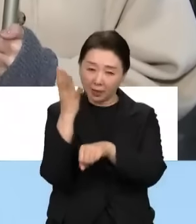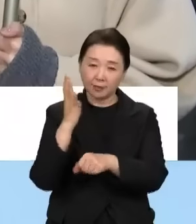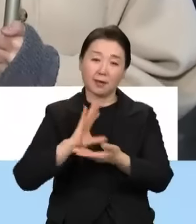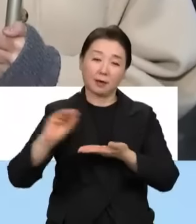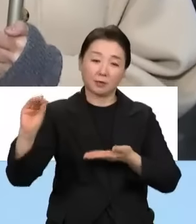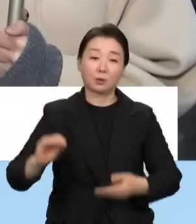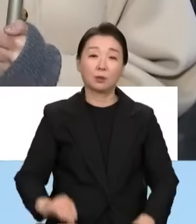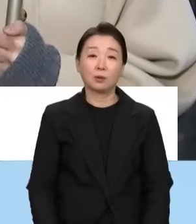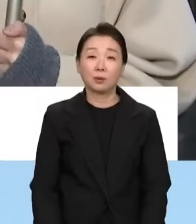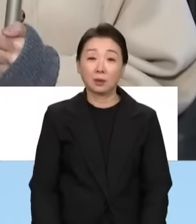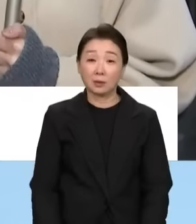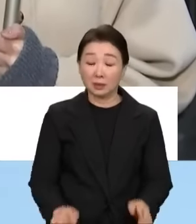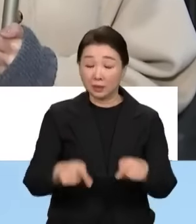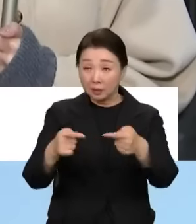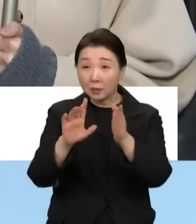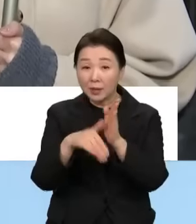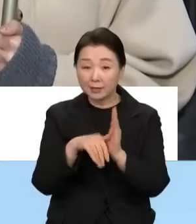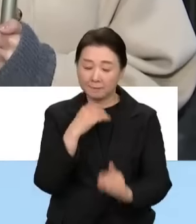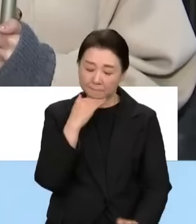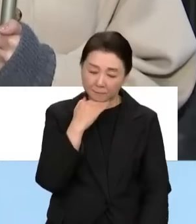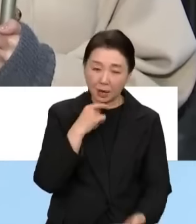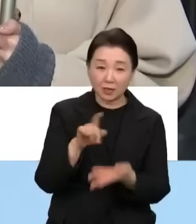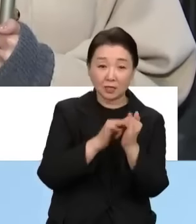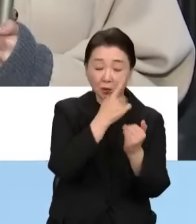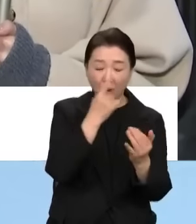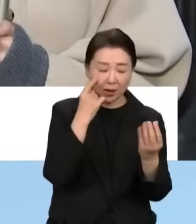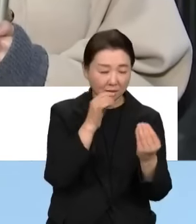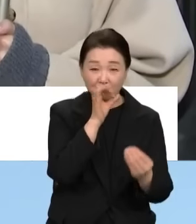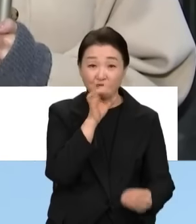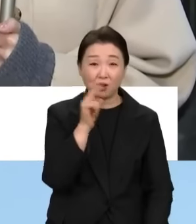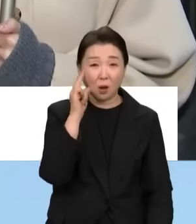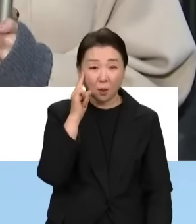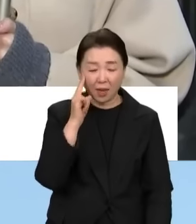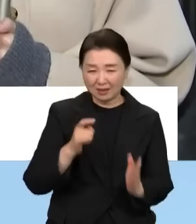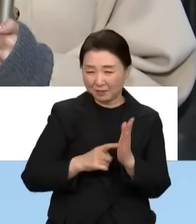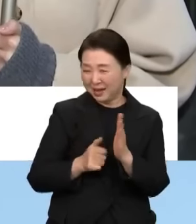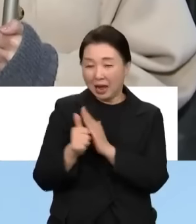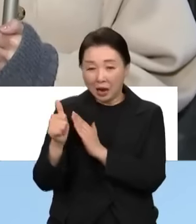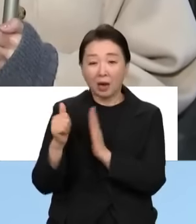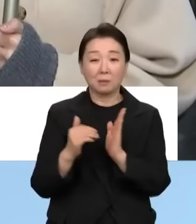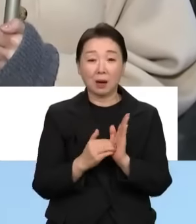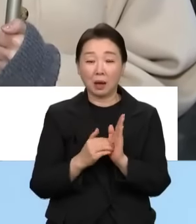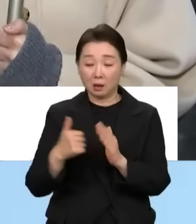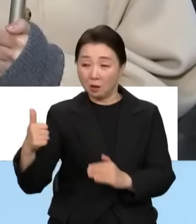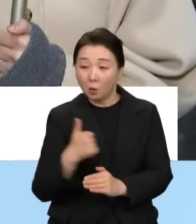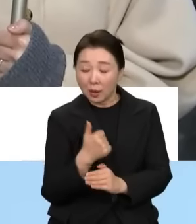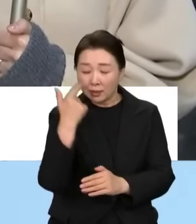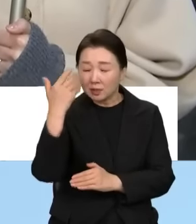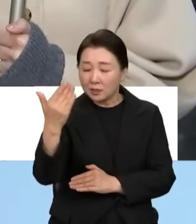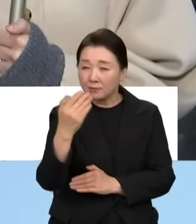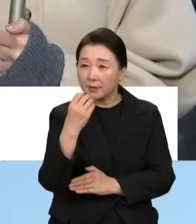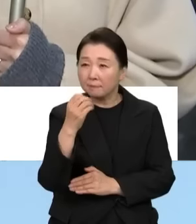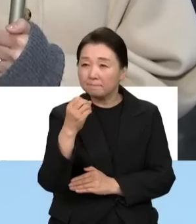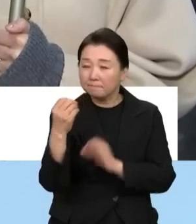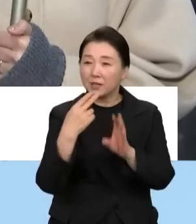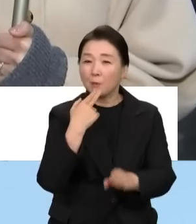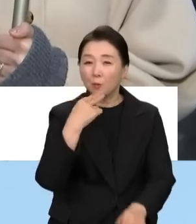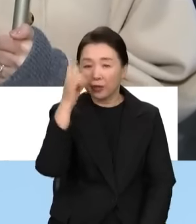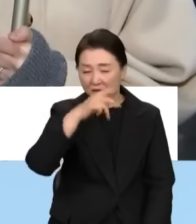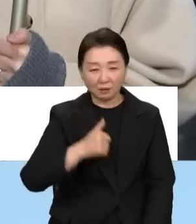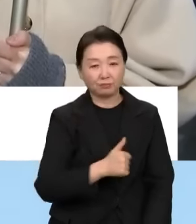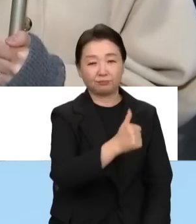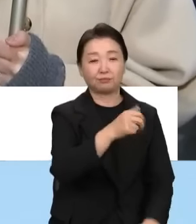빠져나갔습니다. 출석하면서는 기다리고 있던 기자들이 확인할 새도 없이 급하게 안으로 들어갔고 나오면서도 질문에 별다른 대답하지 않고